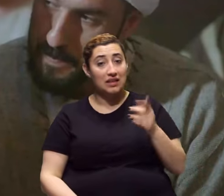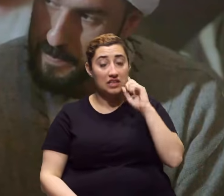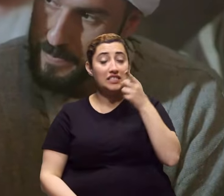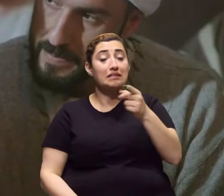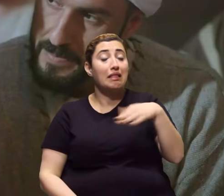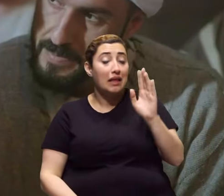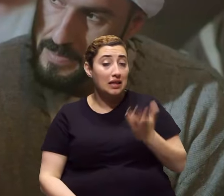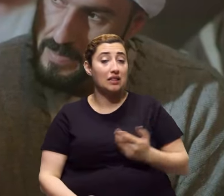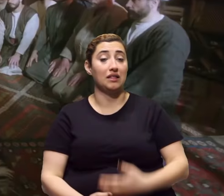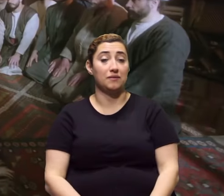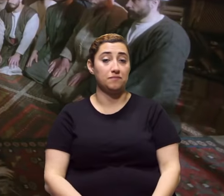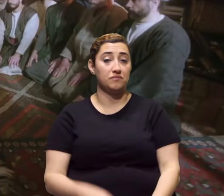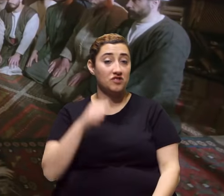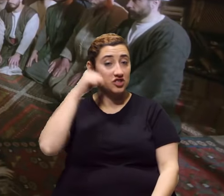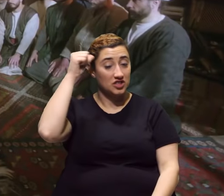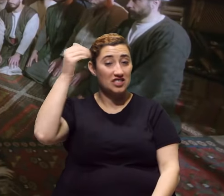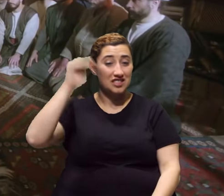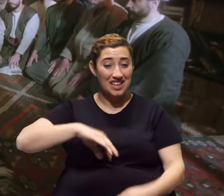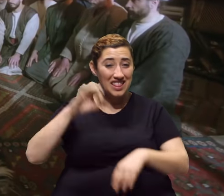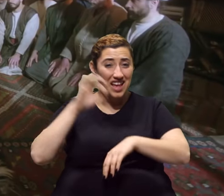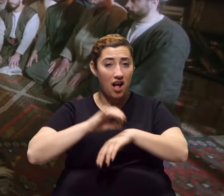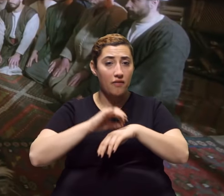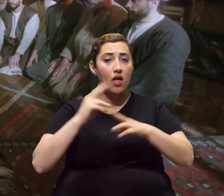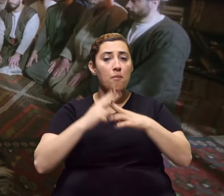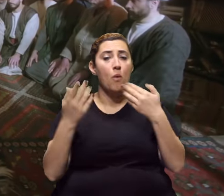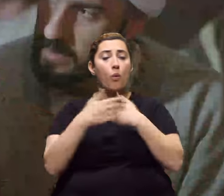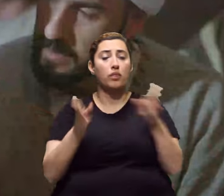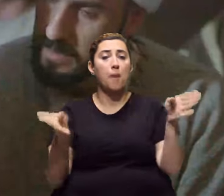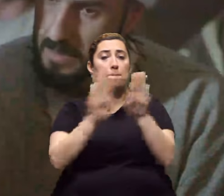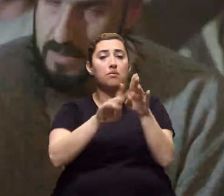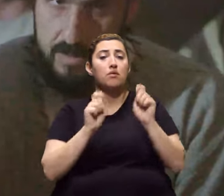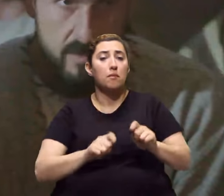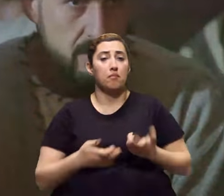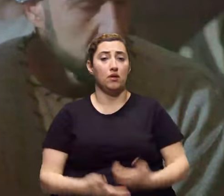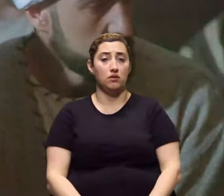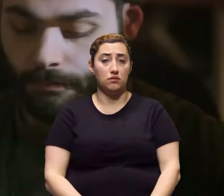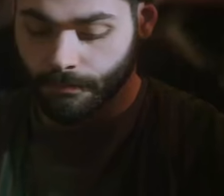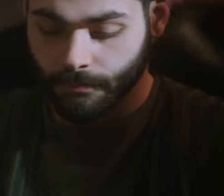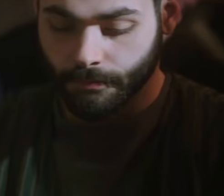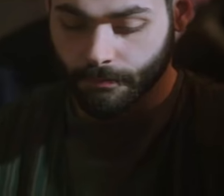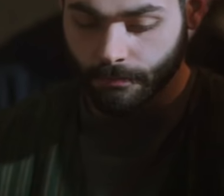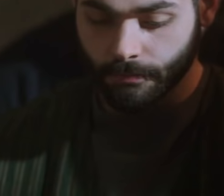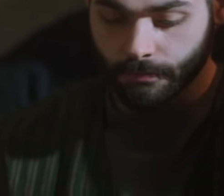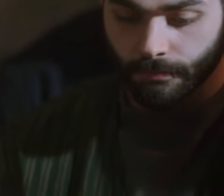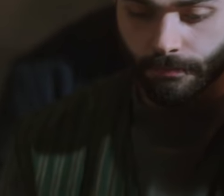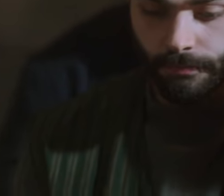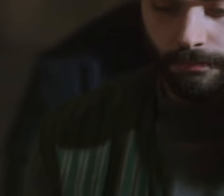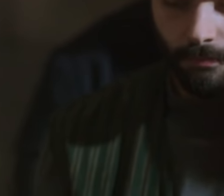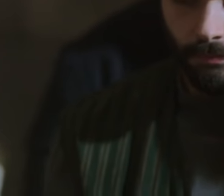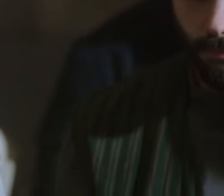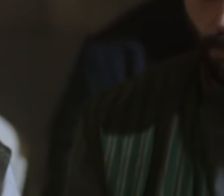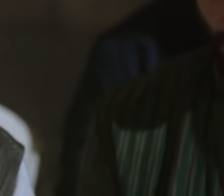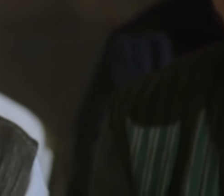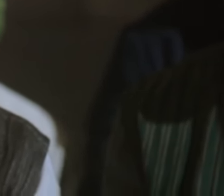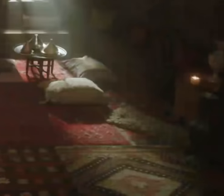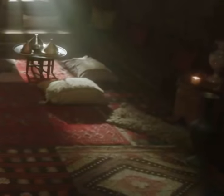mi? Hacdan döndüğü lahza kapanmıştır odasına. Huzur odasında halka halinde